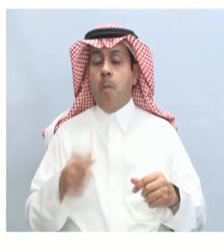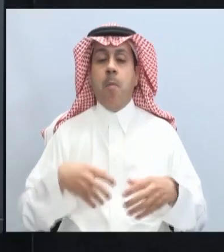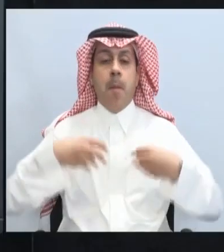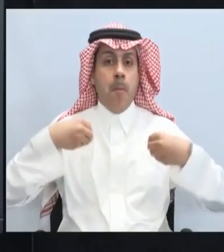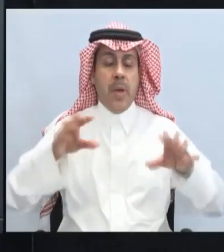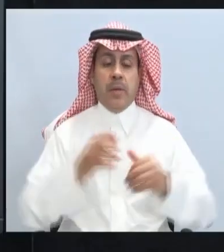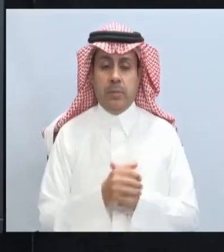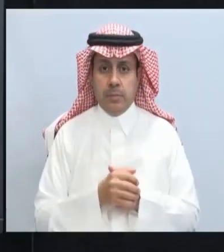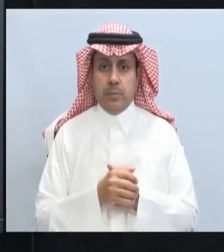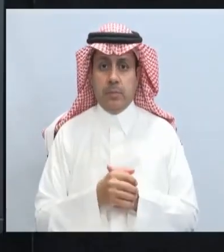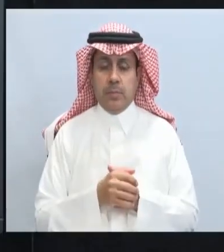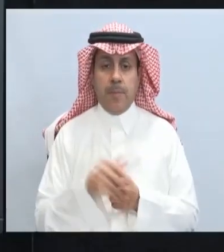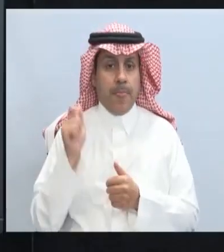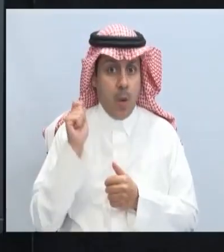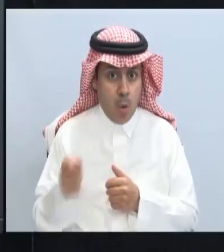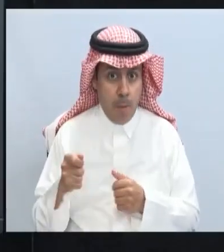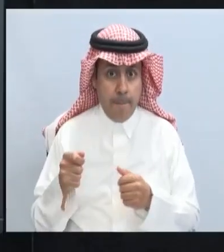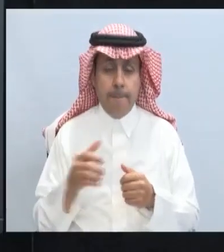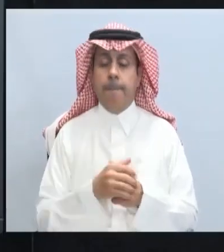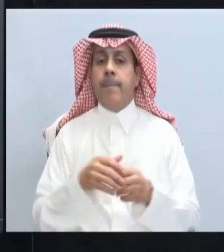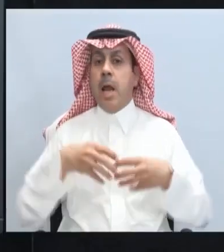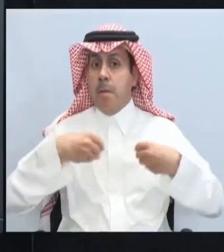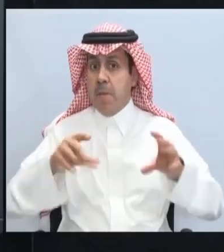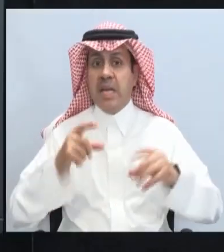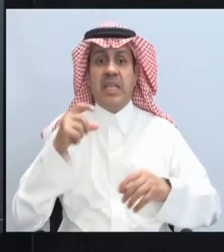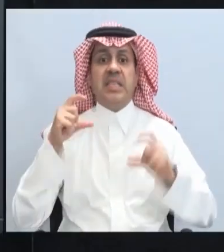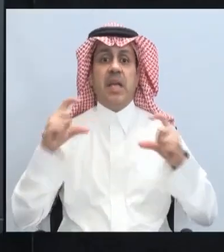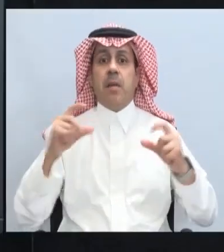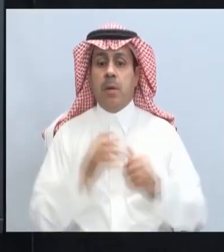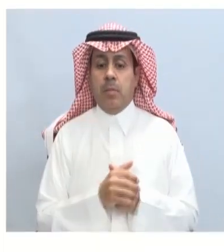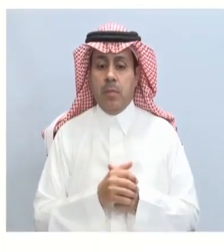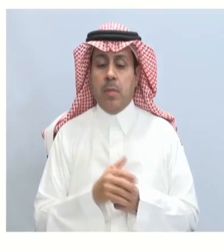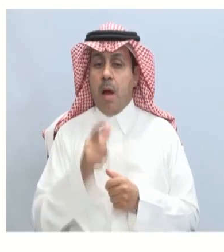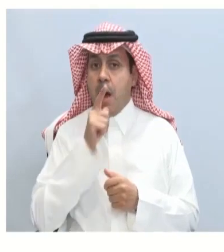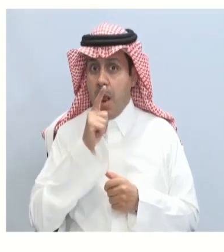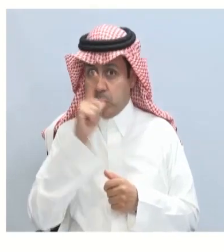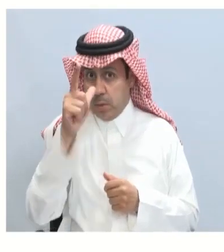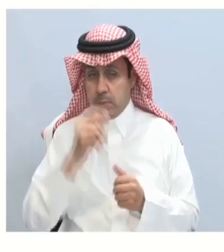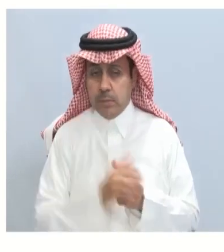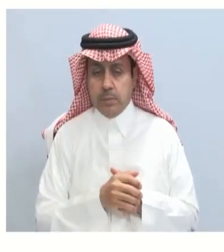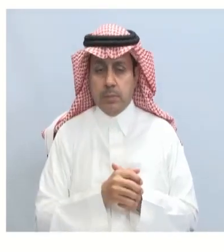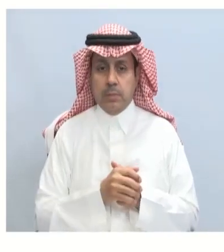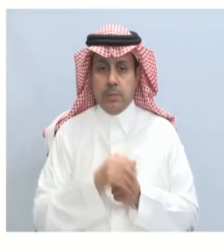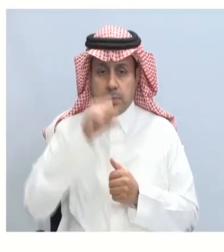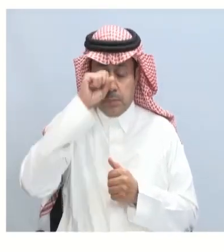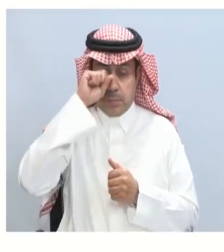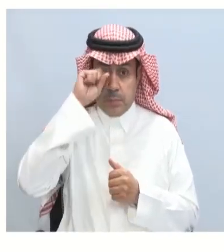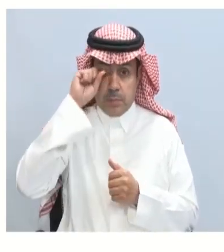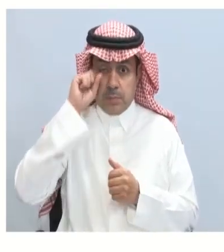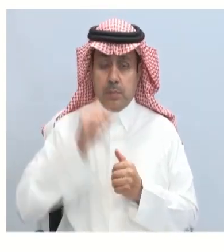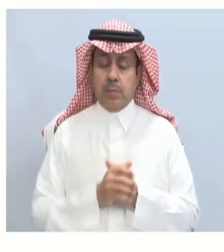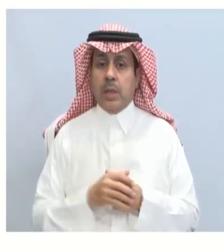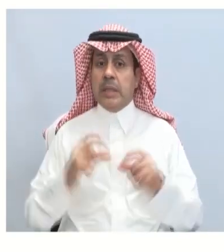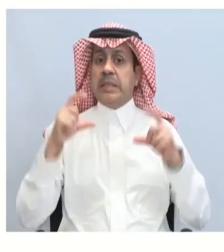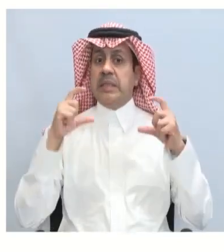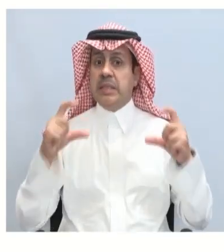ادله داله على حكم البيع الجواب هنا ق قول الله تعالى واحل الله البيع وحرم الربا دلت